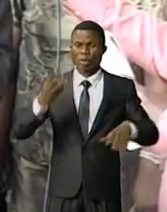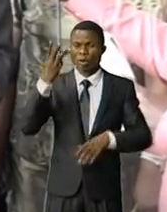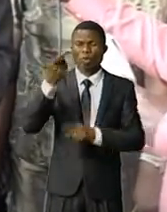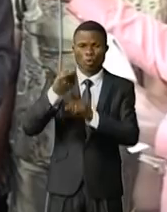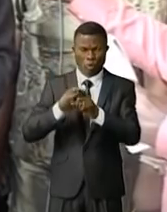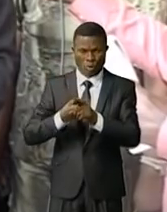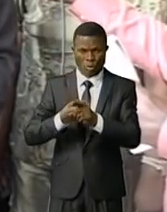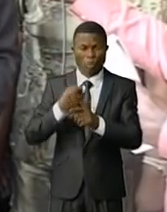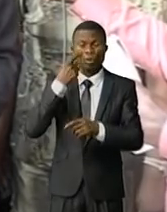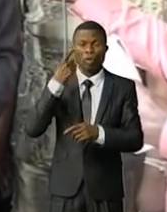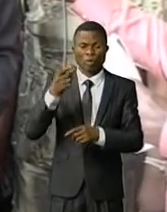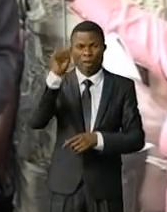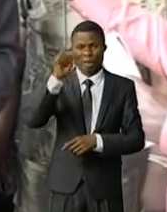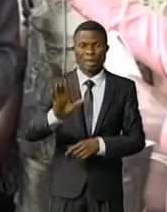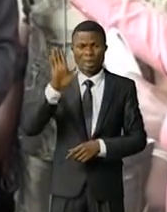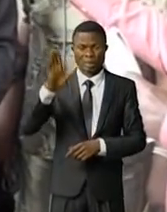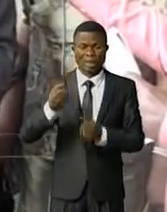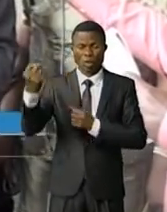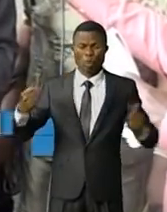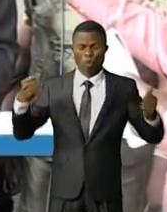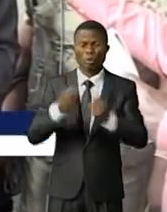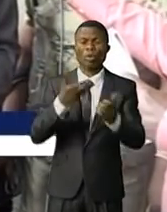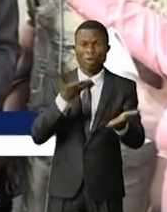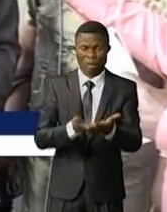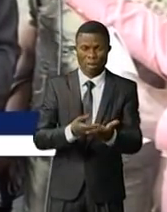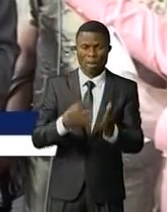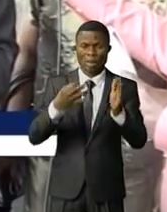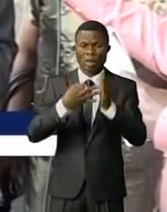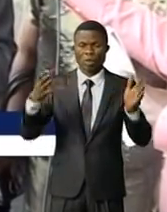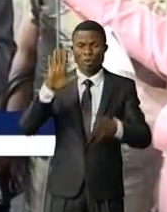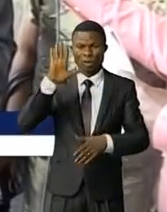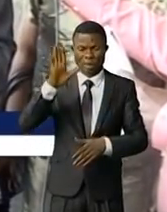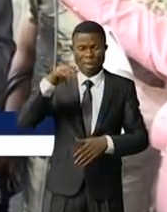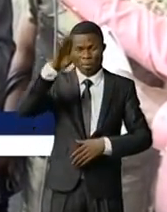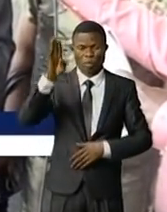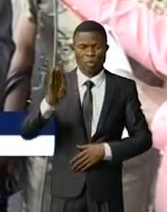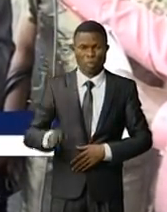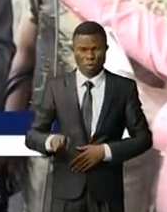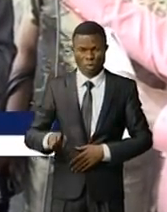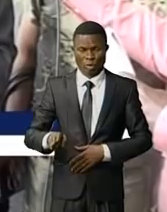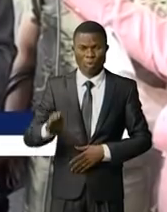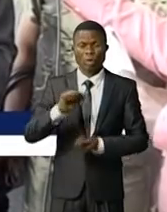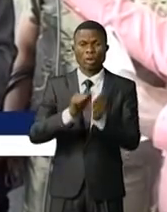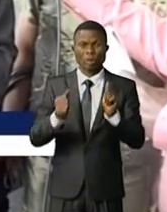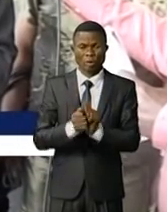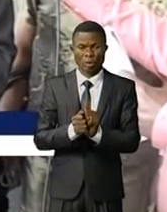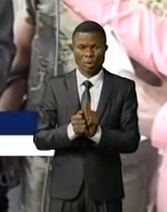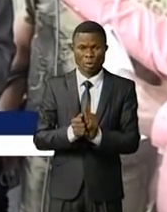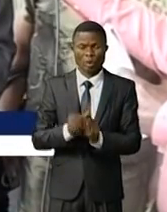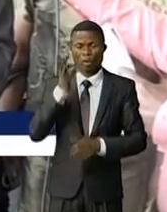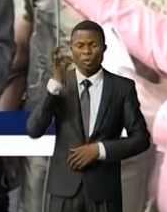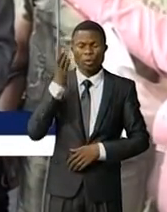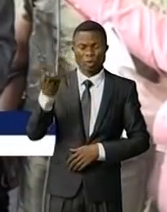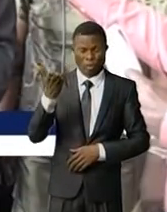nous avons quand même connu près de 35 cas d'accident de ces camions, et 95% de ces cours c'est des problèmes liés au frein, donc c'est-à-dire